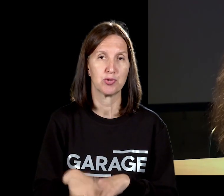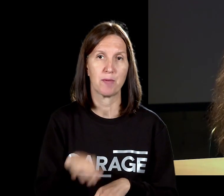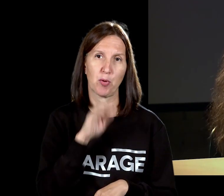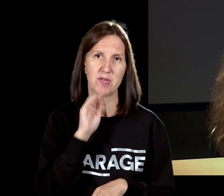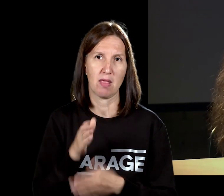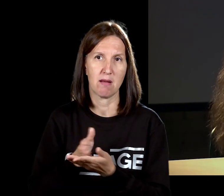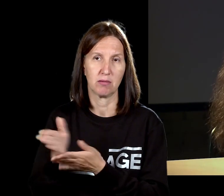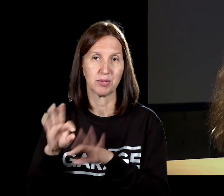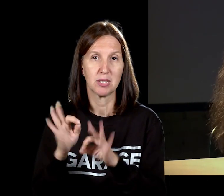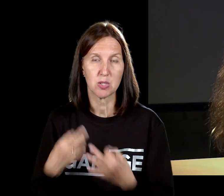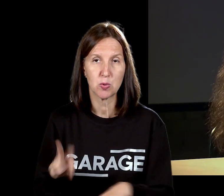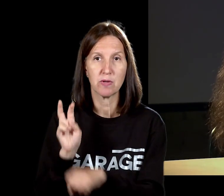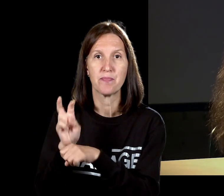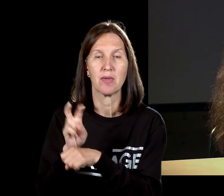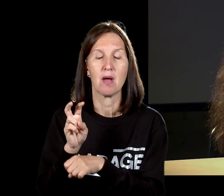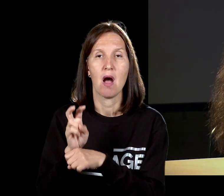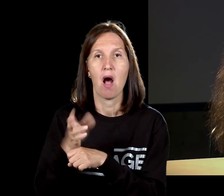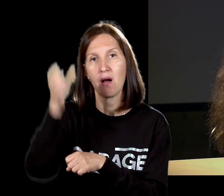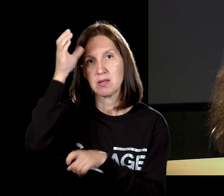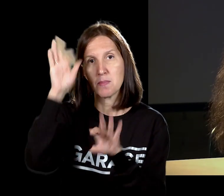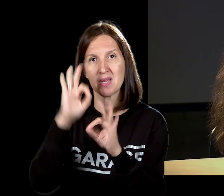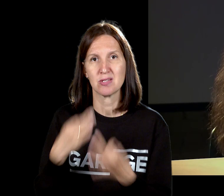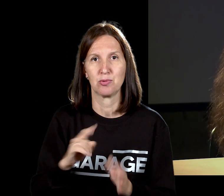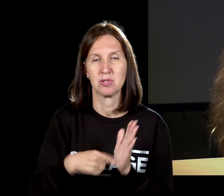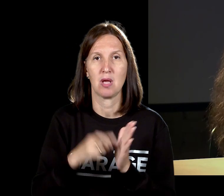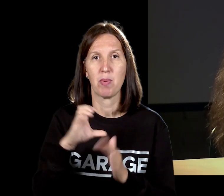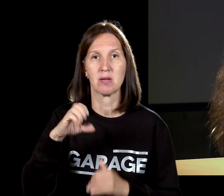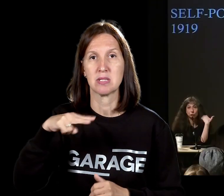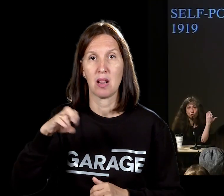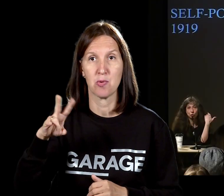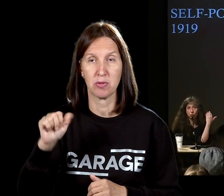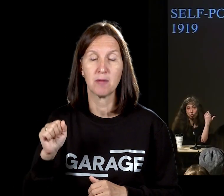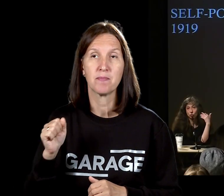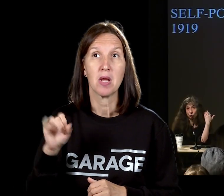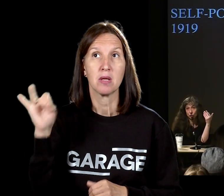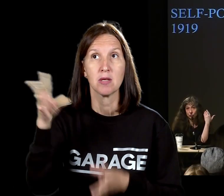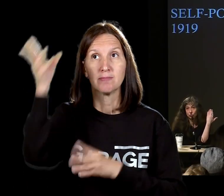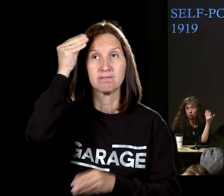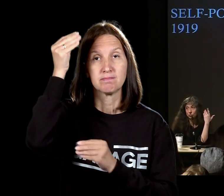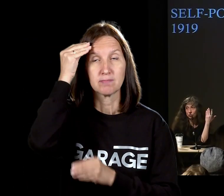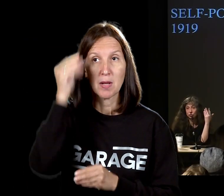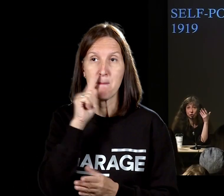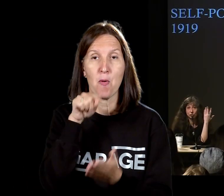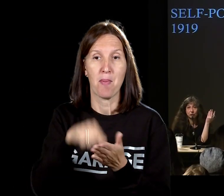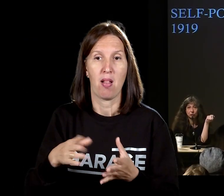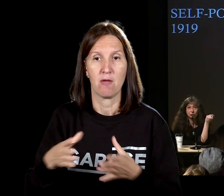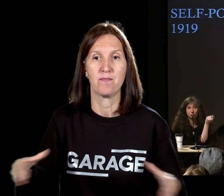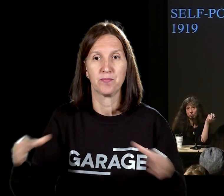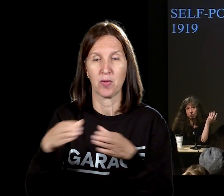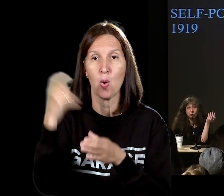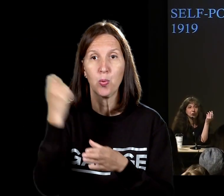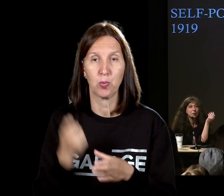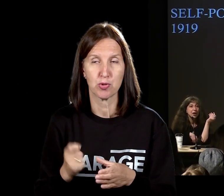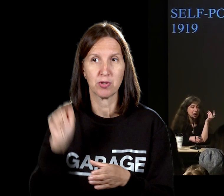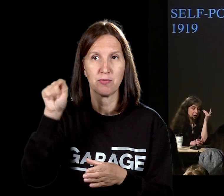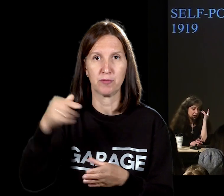посещать Барселонскую академию искусств, стал получать образование, попал в тот круг художников, которые существовали в то время